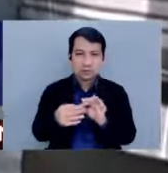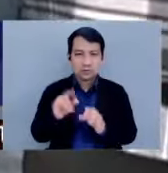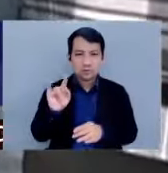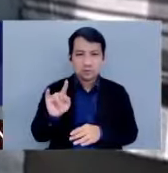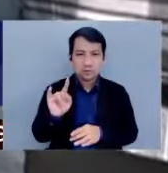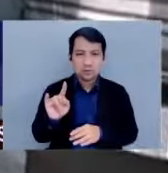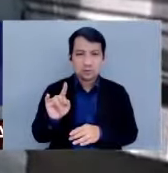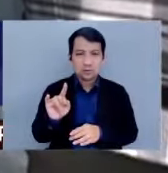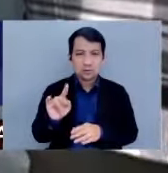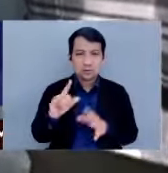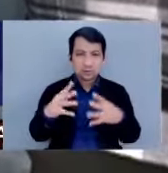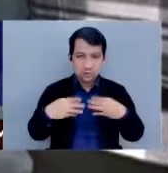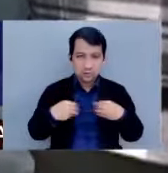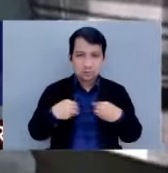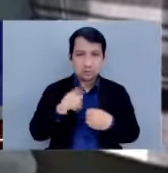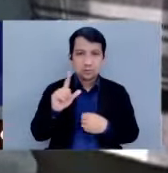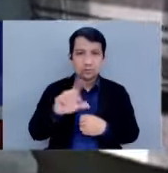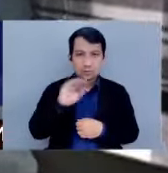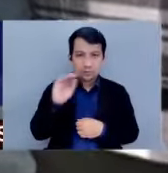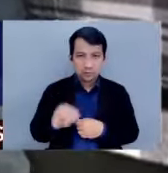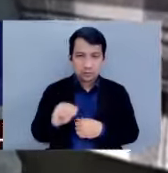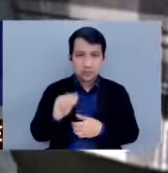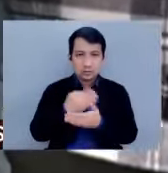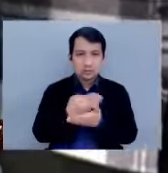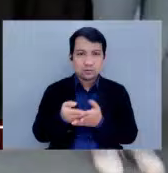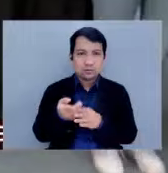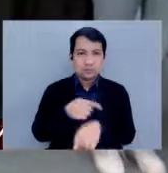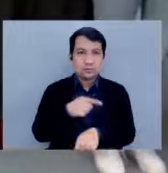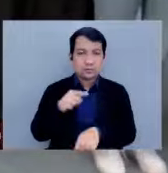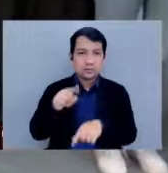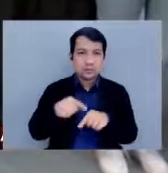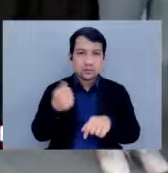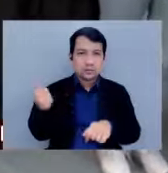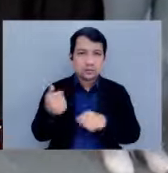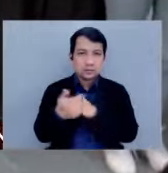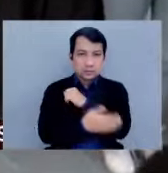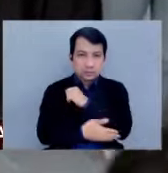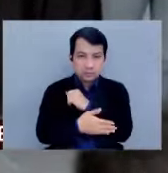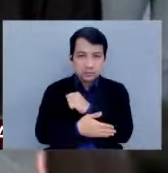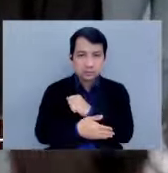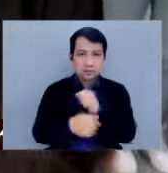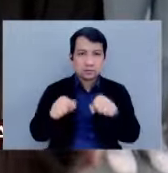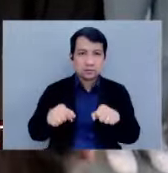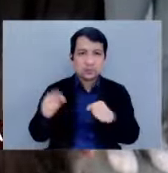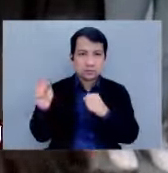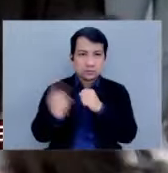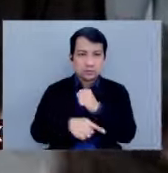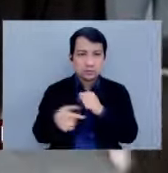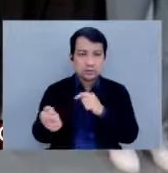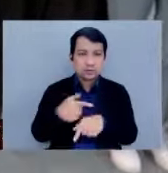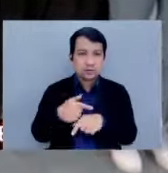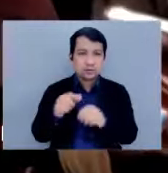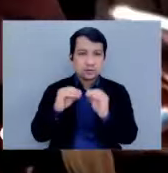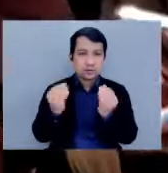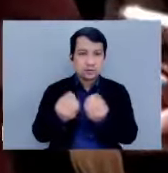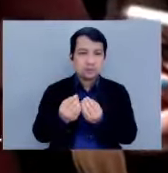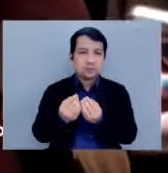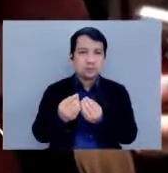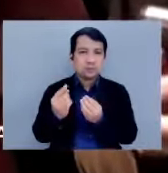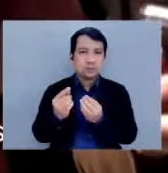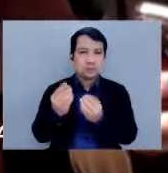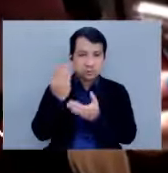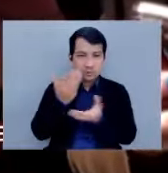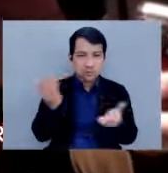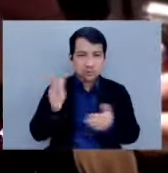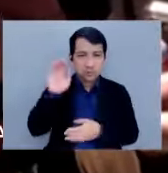tumatanggap ng 20% ng pondo mula sa ibang bansa, maaring pagmultahin ang mga naturang organisasyon. Naka-apekto ang panukala